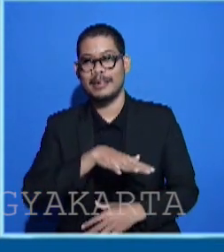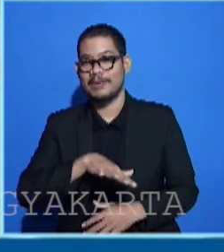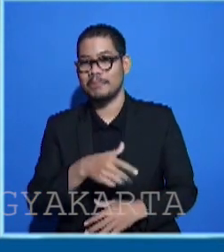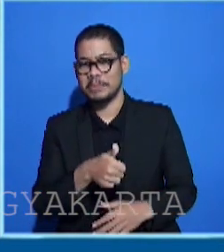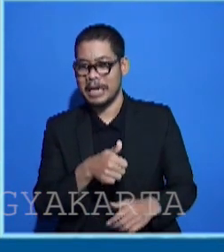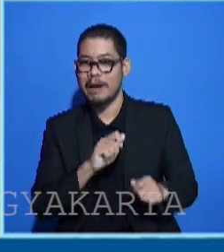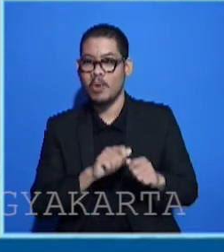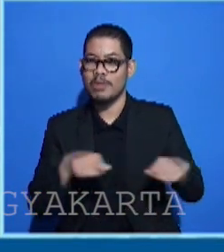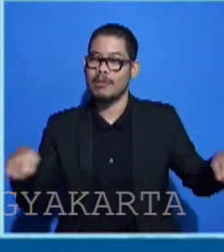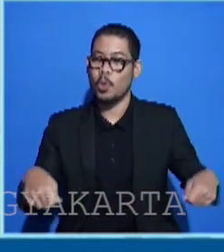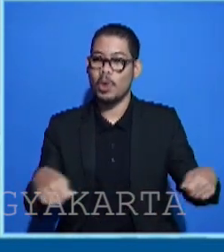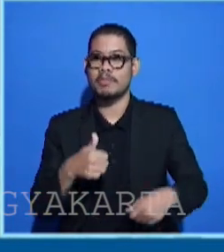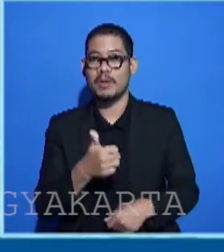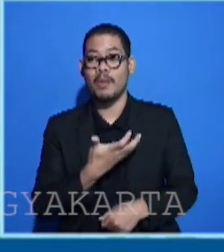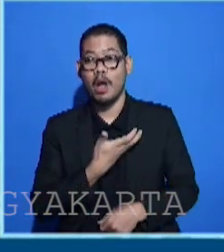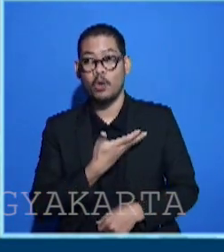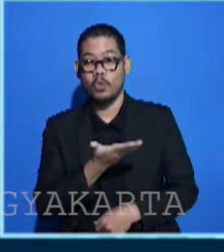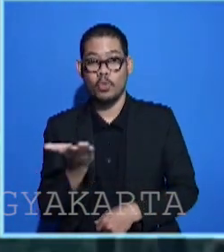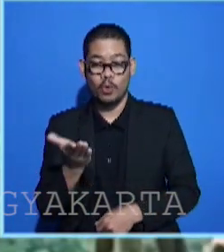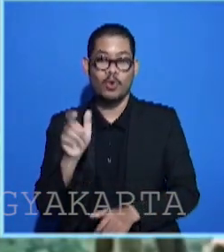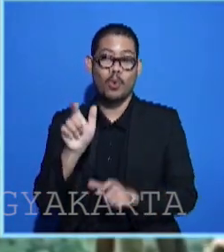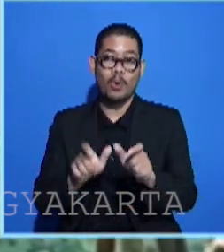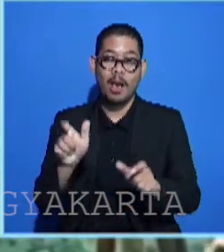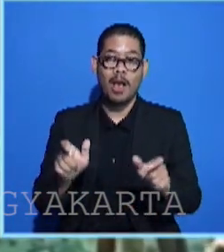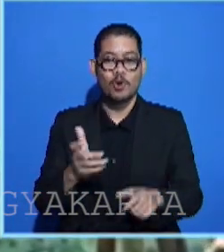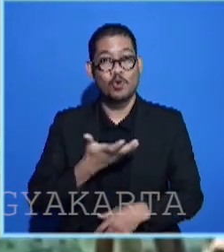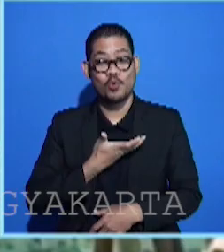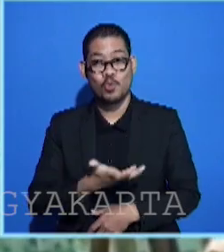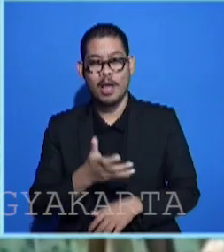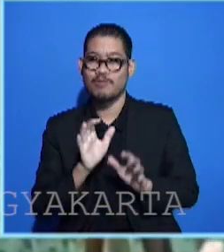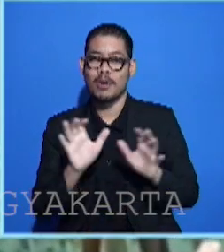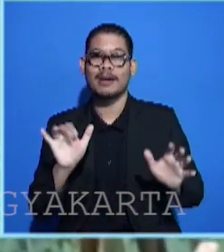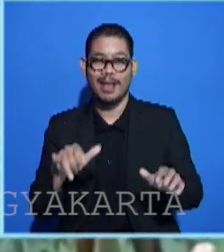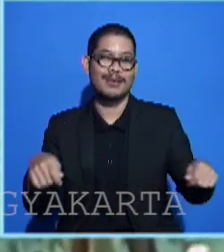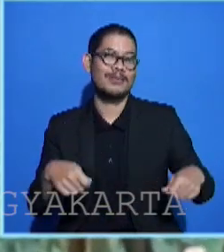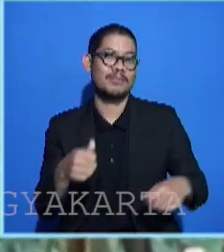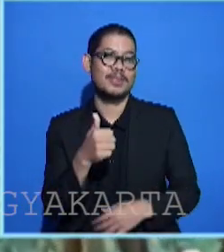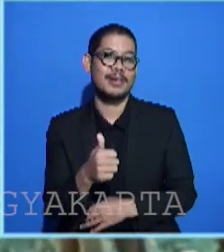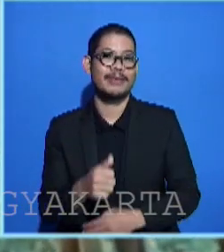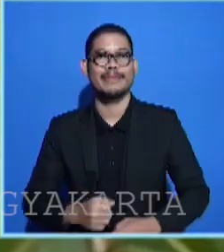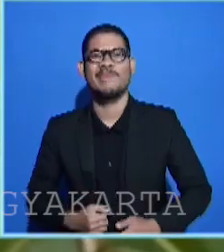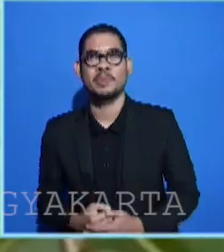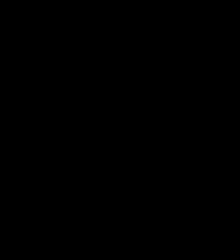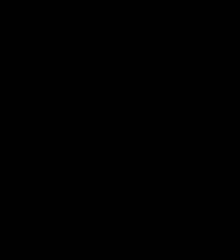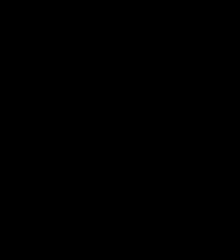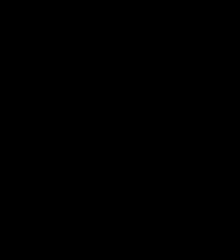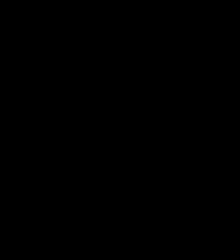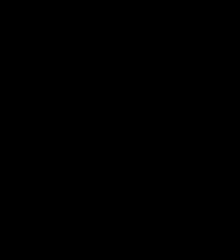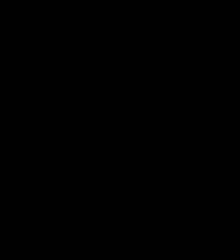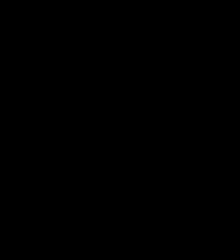tresna sekar potong sekar honje menika ugi boten kawon kalian sekar sanesipun jalaran gadah lapisan lilin.